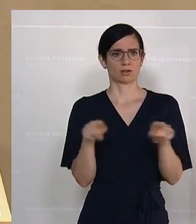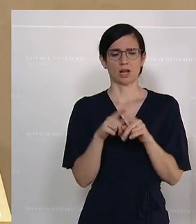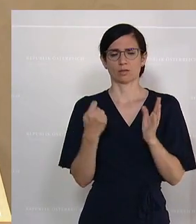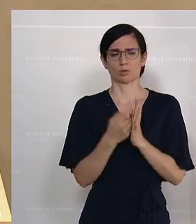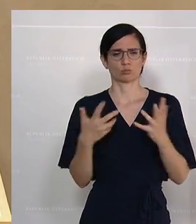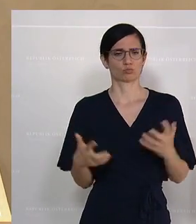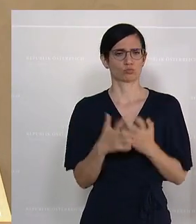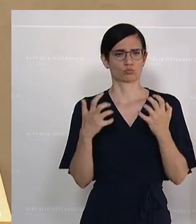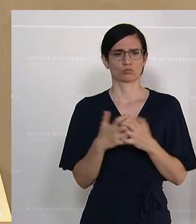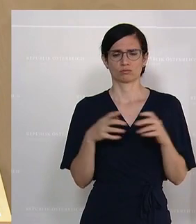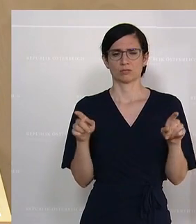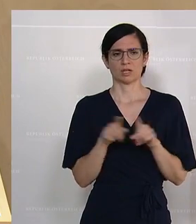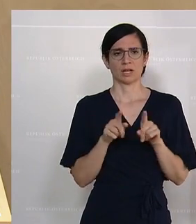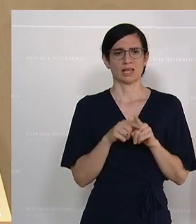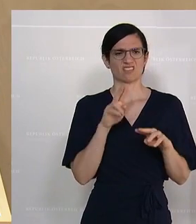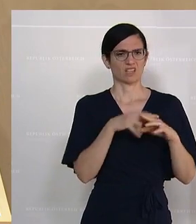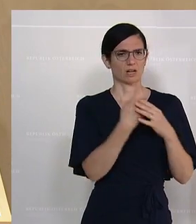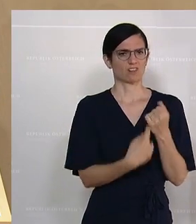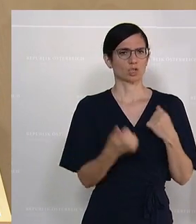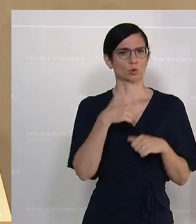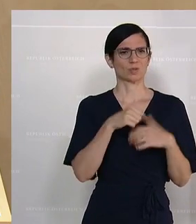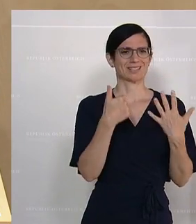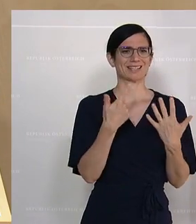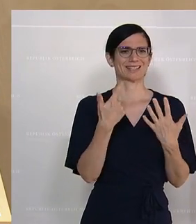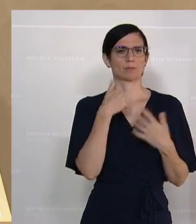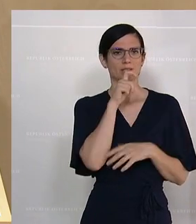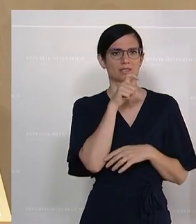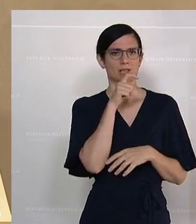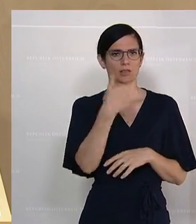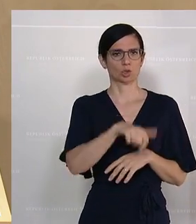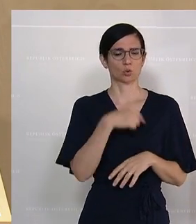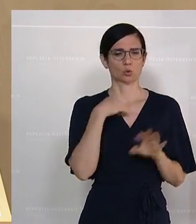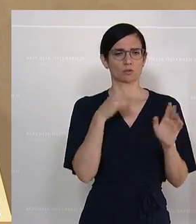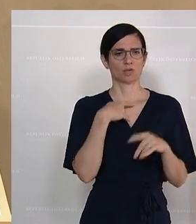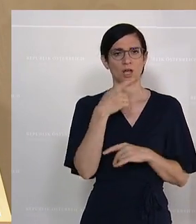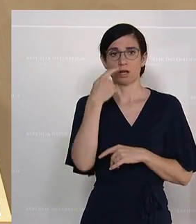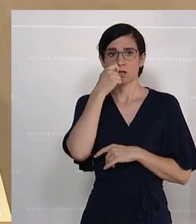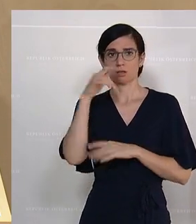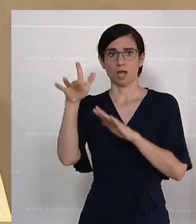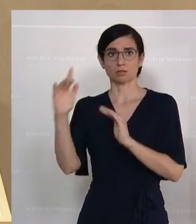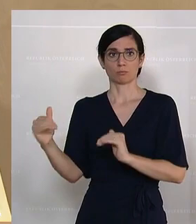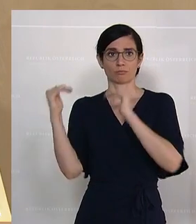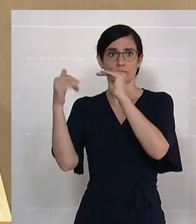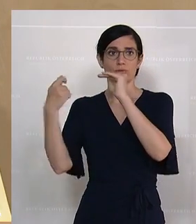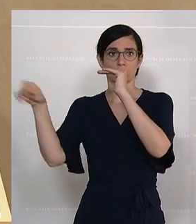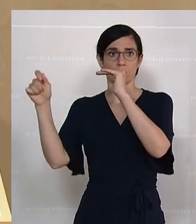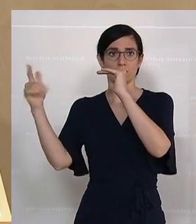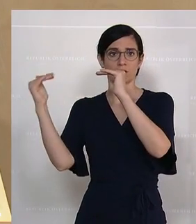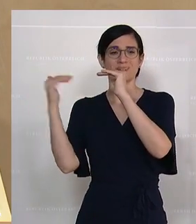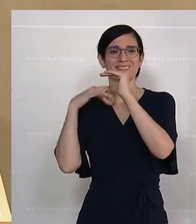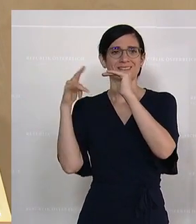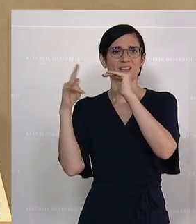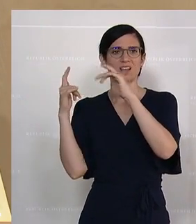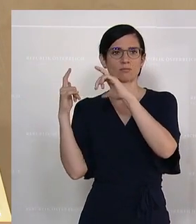beim habe ich noch mal die inflation dazu 67 cent dann kommt ein gaskraftwerk das teuerste sondern am fluss dazu wird dazu